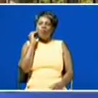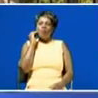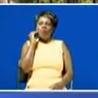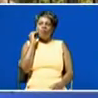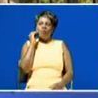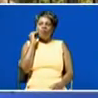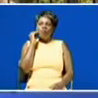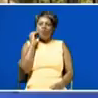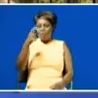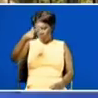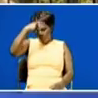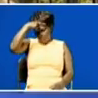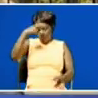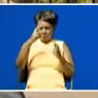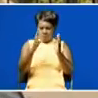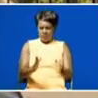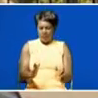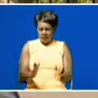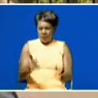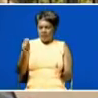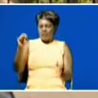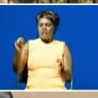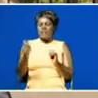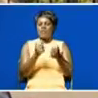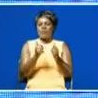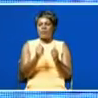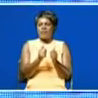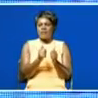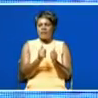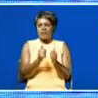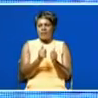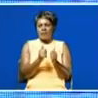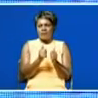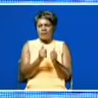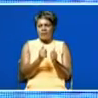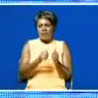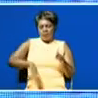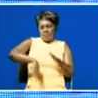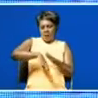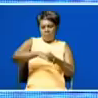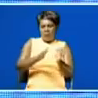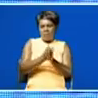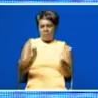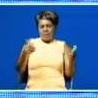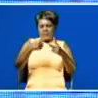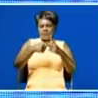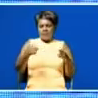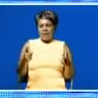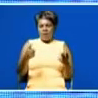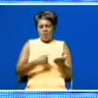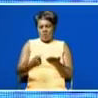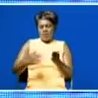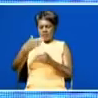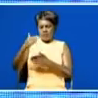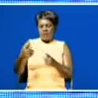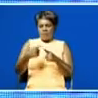Moses Wahisi, KTN Michezo. Ligi kuu ya soka nchini inang'oa nanga wiki ijayo,